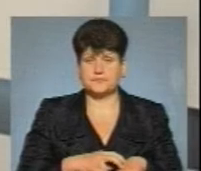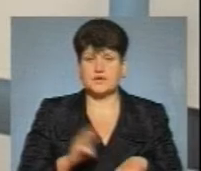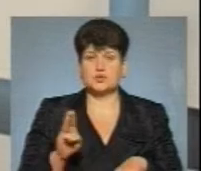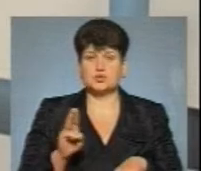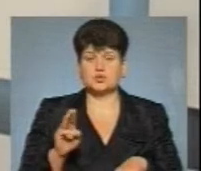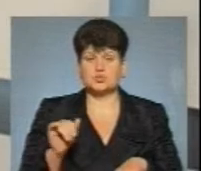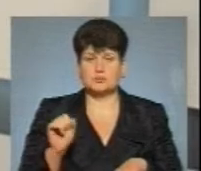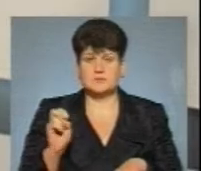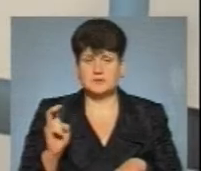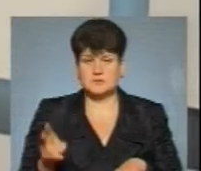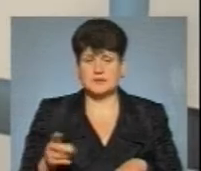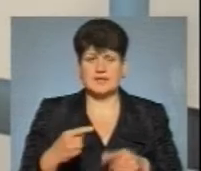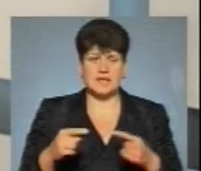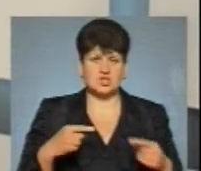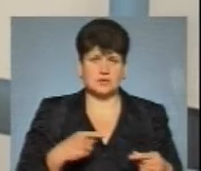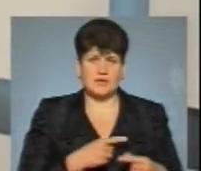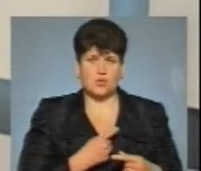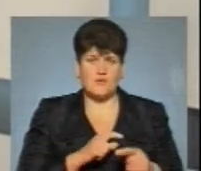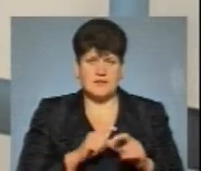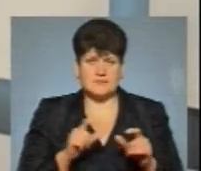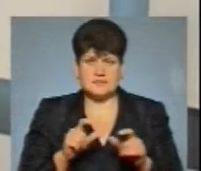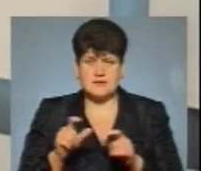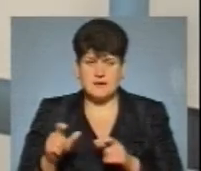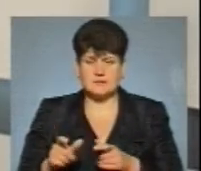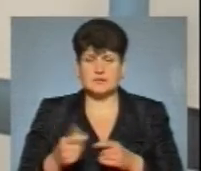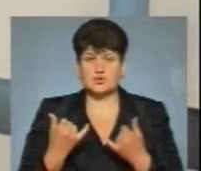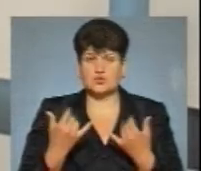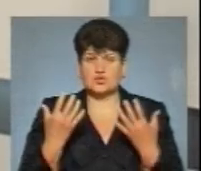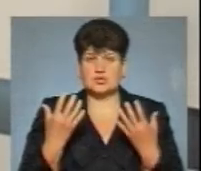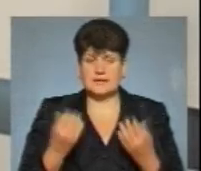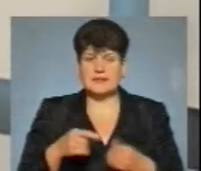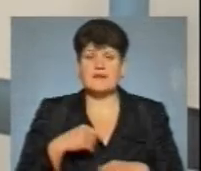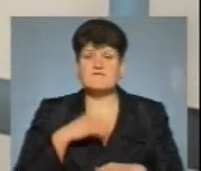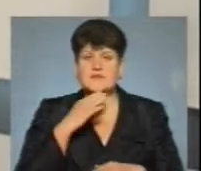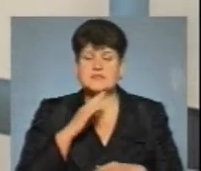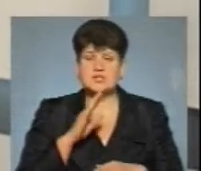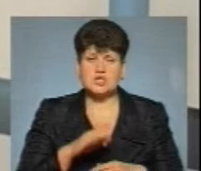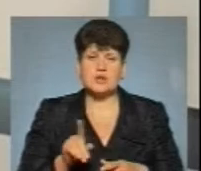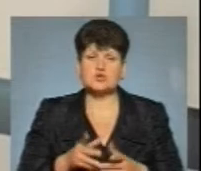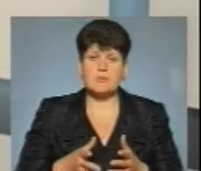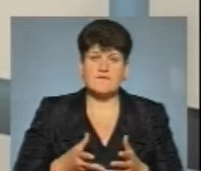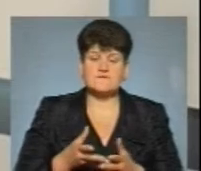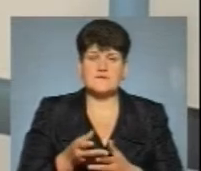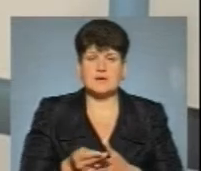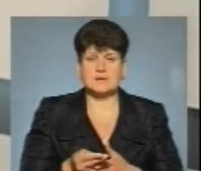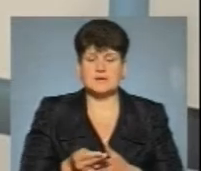Шумської лікарні і з іншими лікувальними закладами. Тобто, ну, на сьогоднішній день нам не вистачає, щоб виплатити ті надбавки,